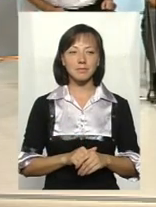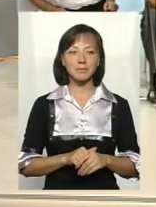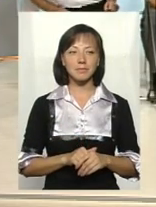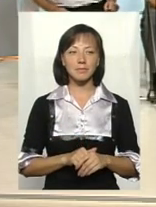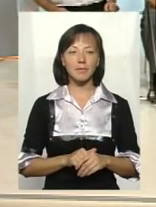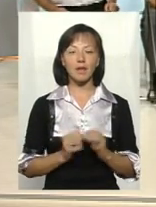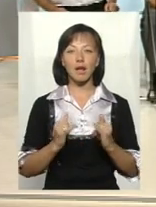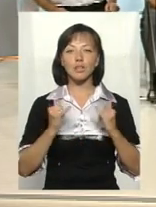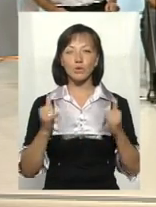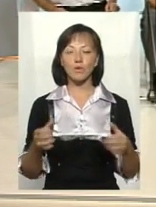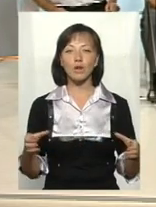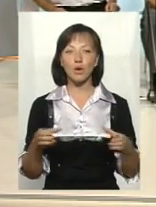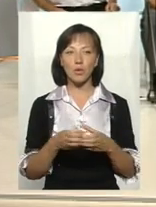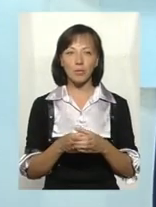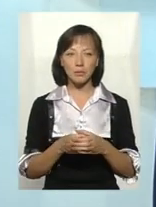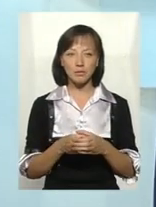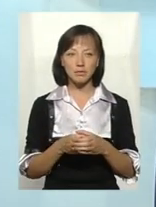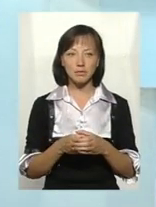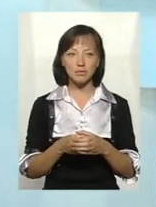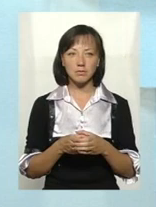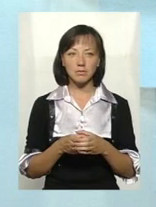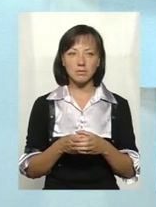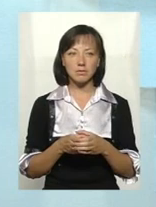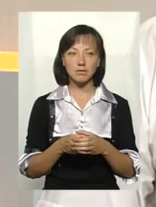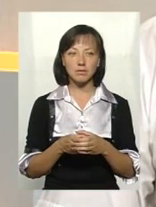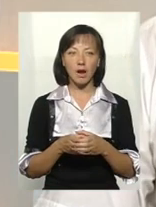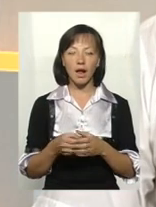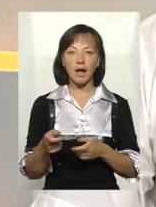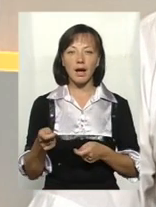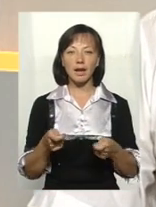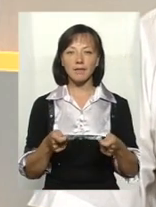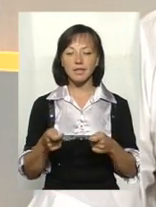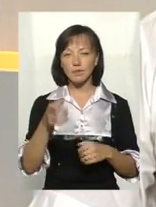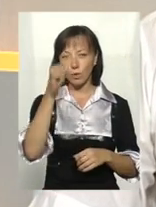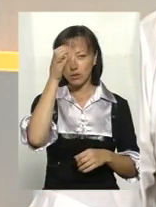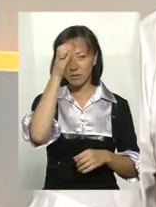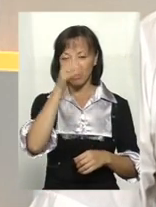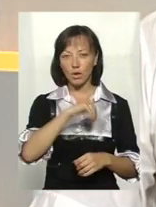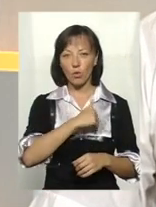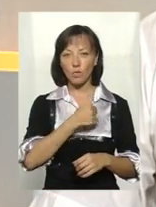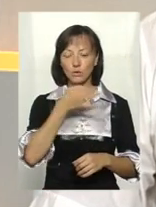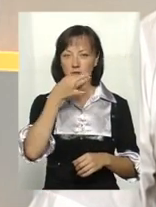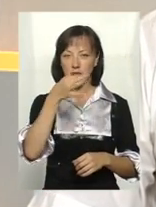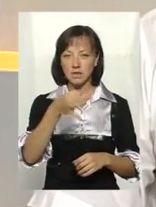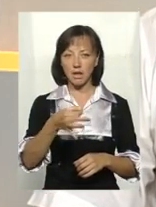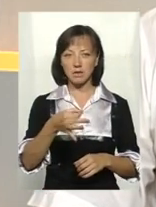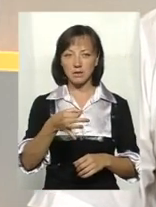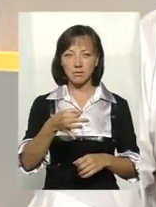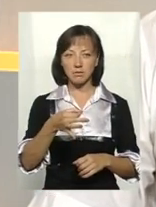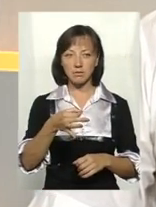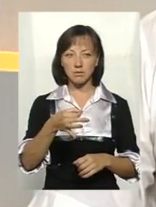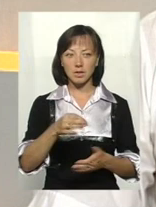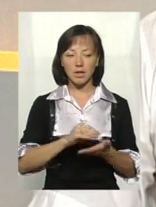тільки. Шановна громада. Є філософія життя. Керівництво освіти. Я хочу сказати